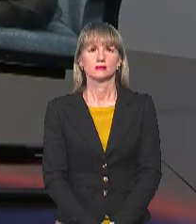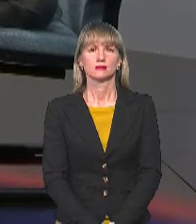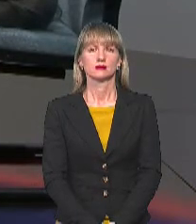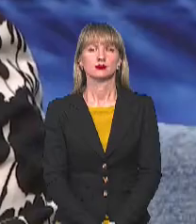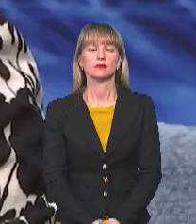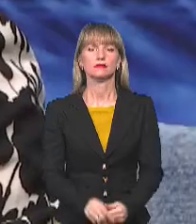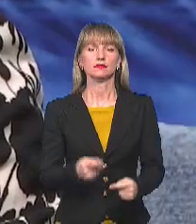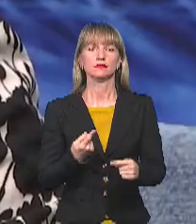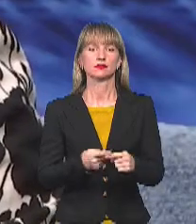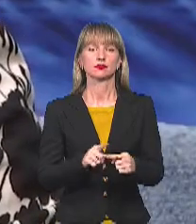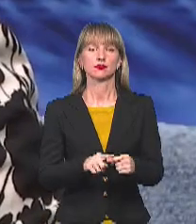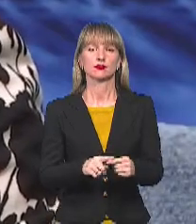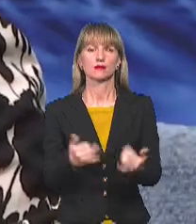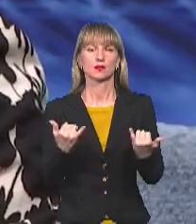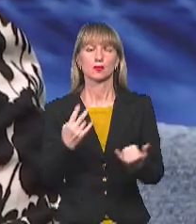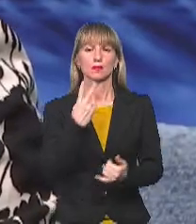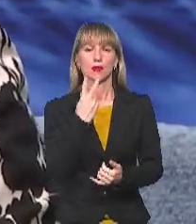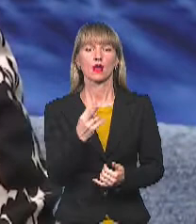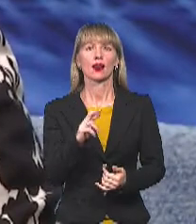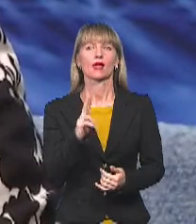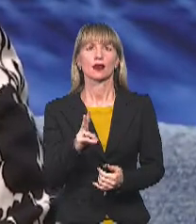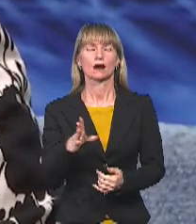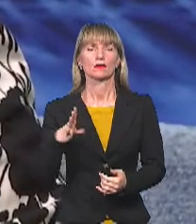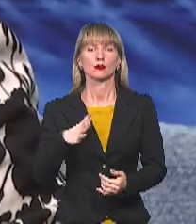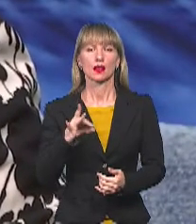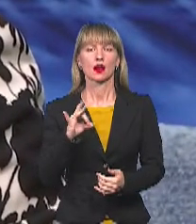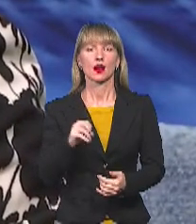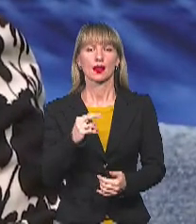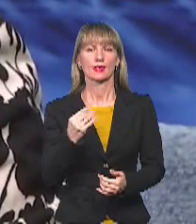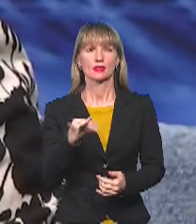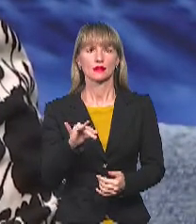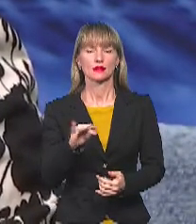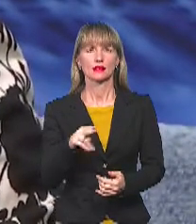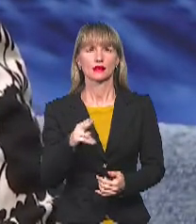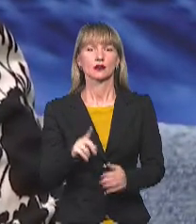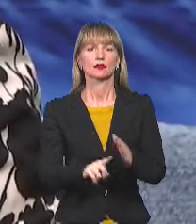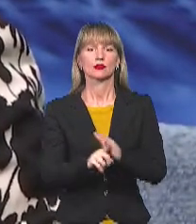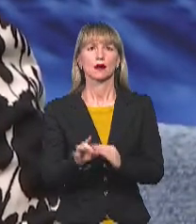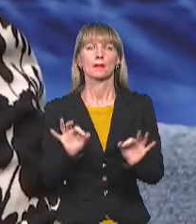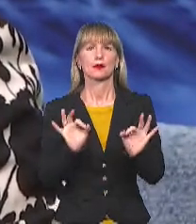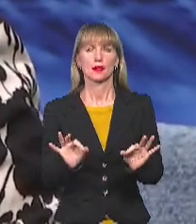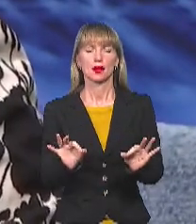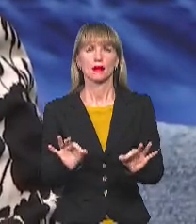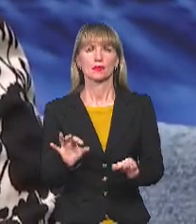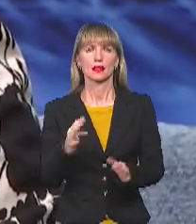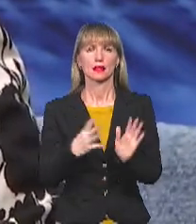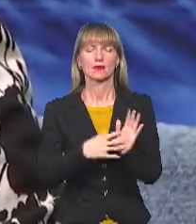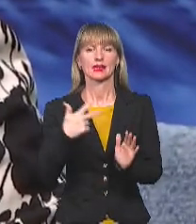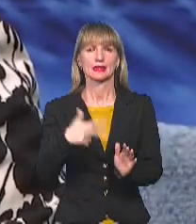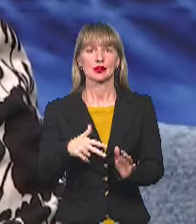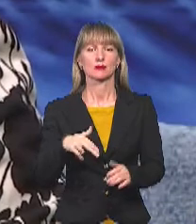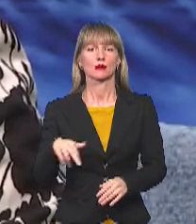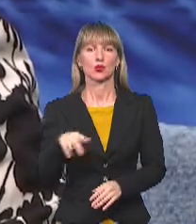Це щойно ми побачили, як саме відбувався рейд. І спочатку, правда, о 9:30